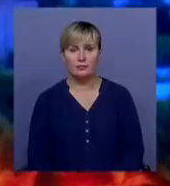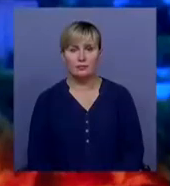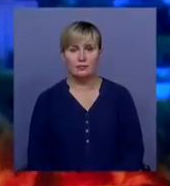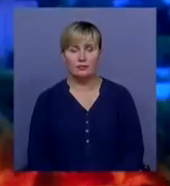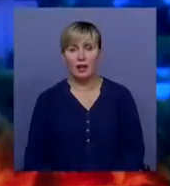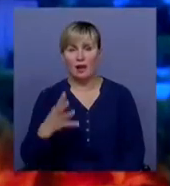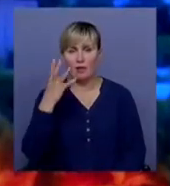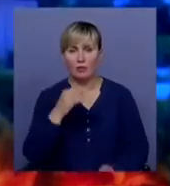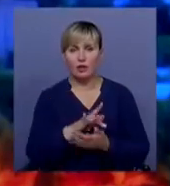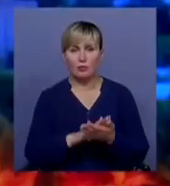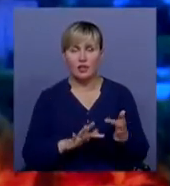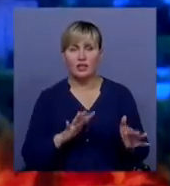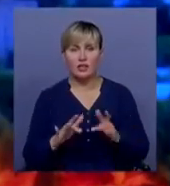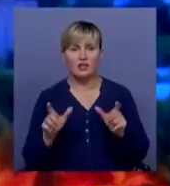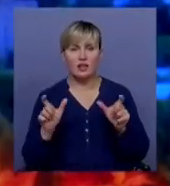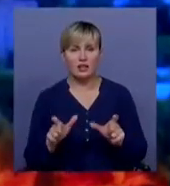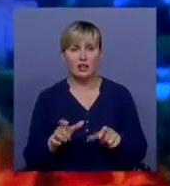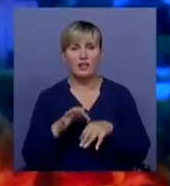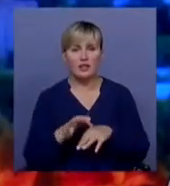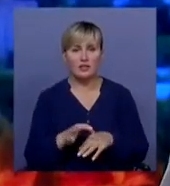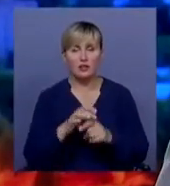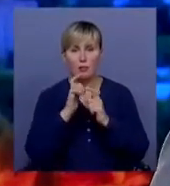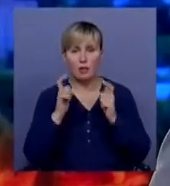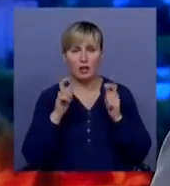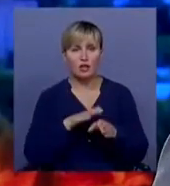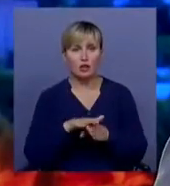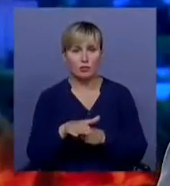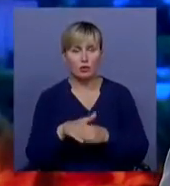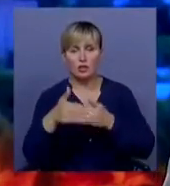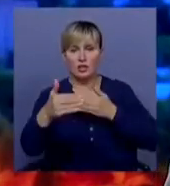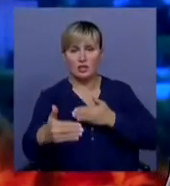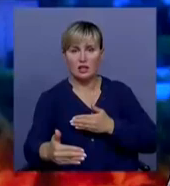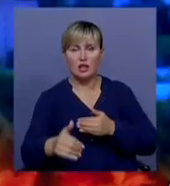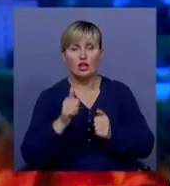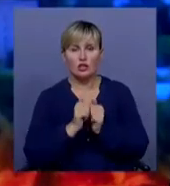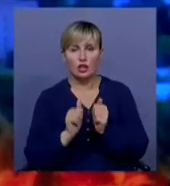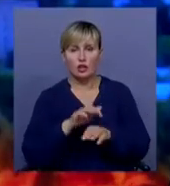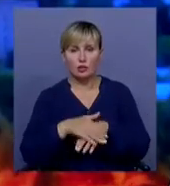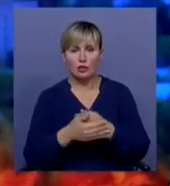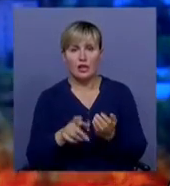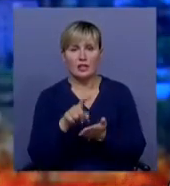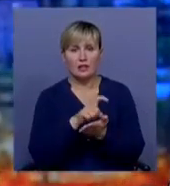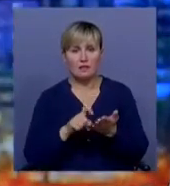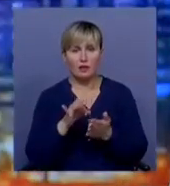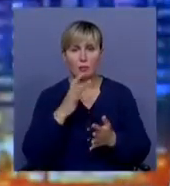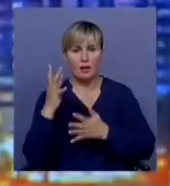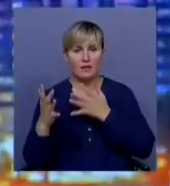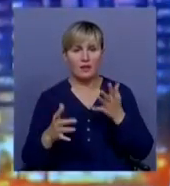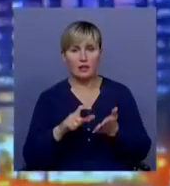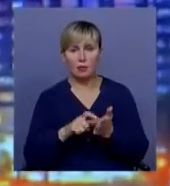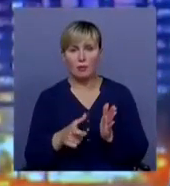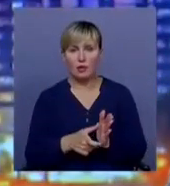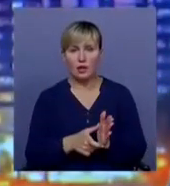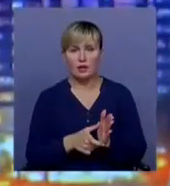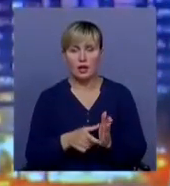В Алматы продолжает действовать карантин. Носите маски и соблюдайте социальную дистанцию. Чаще мойте руки, дезинфицируйте и проветривайте